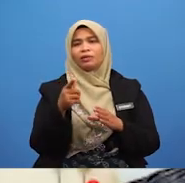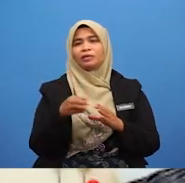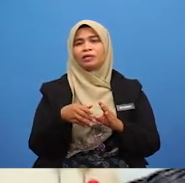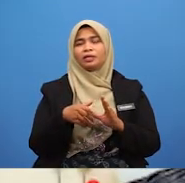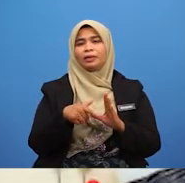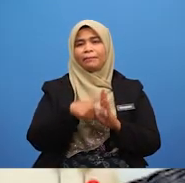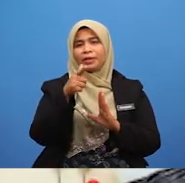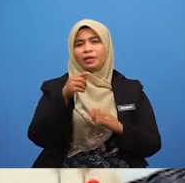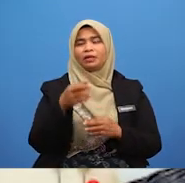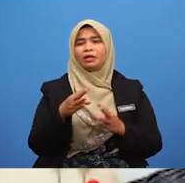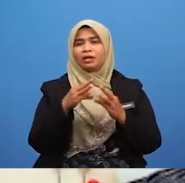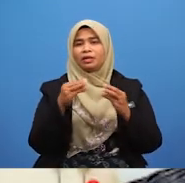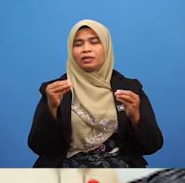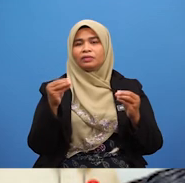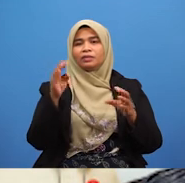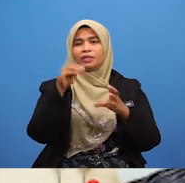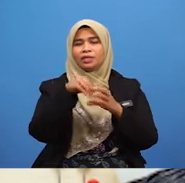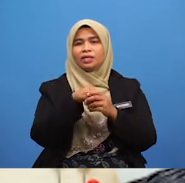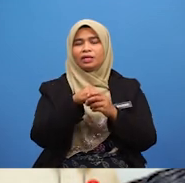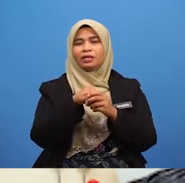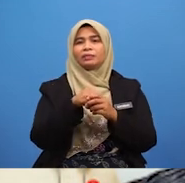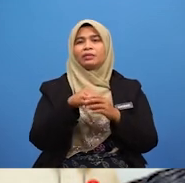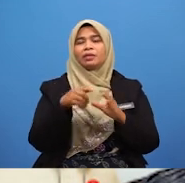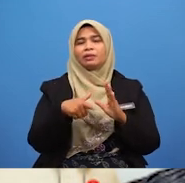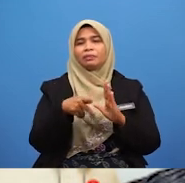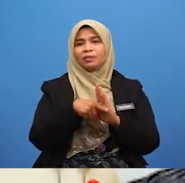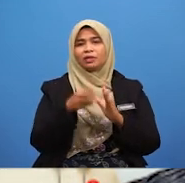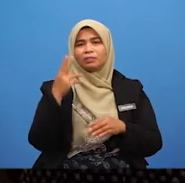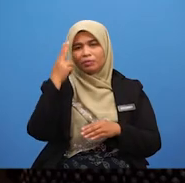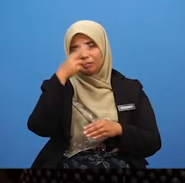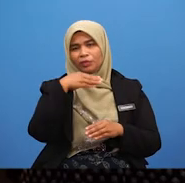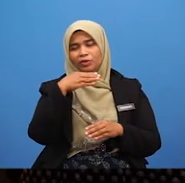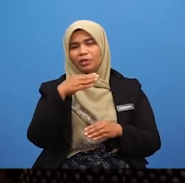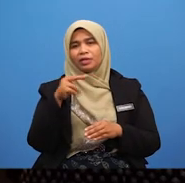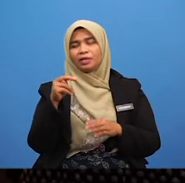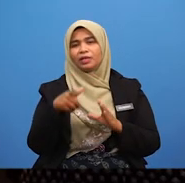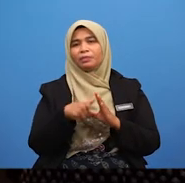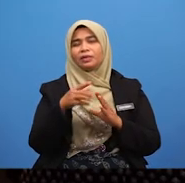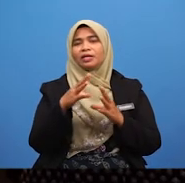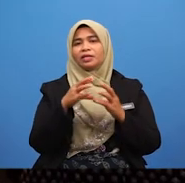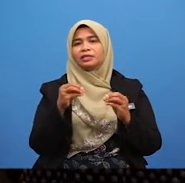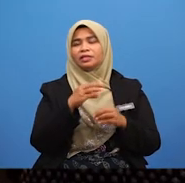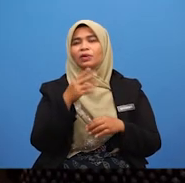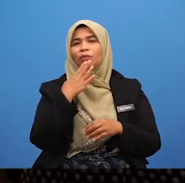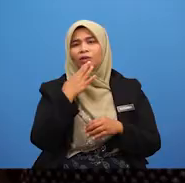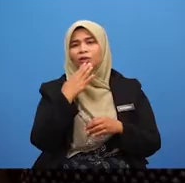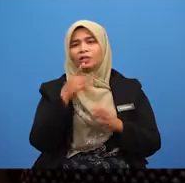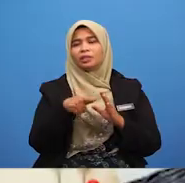Proses-proses menggunting fabric merupakan salah satu aktiviti penting dalam menghasilkan sesuatu